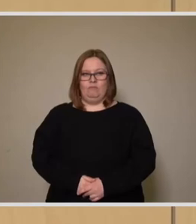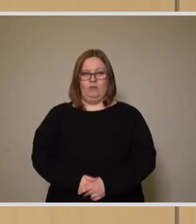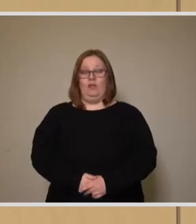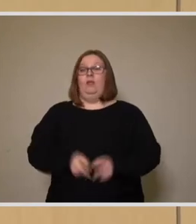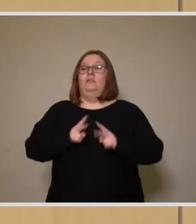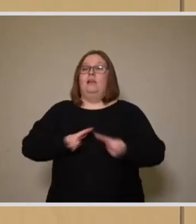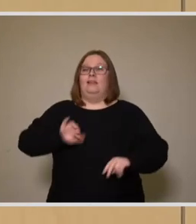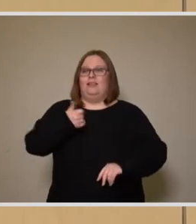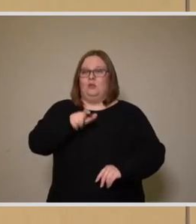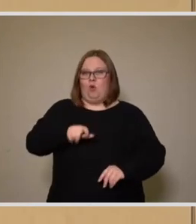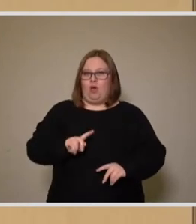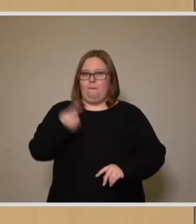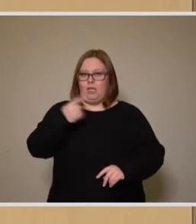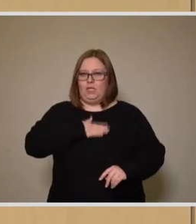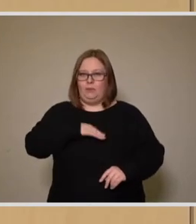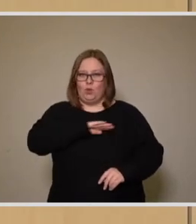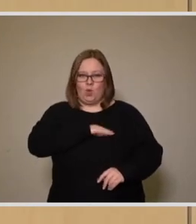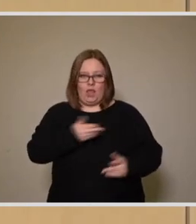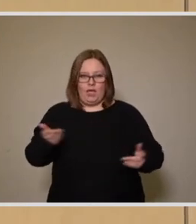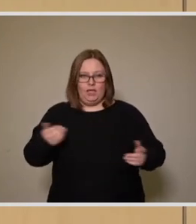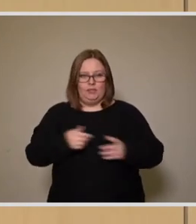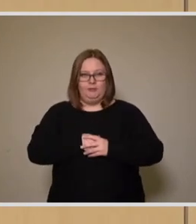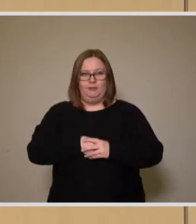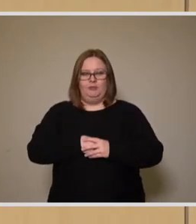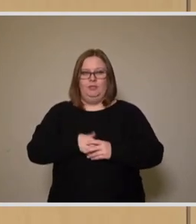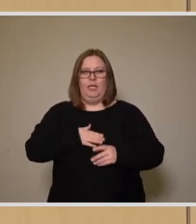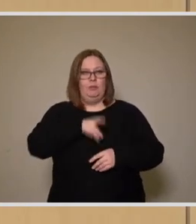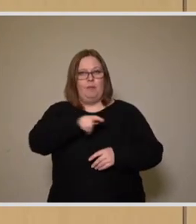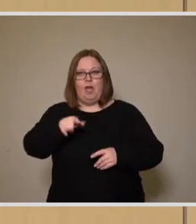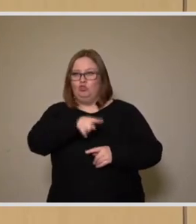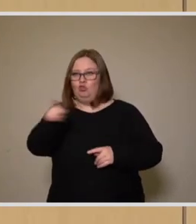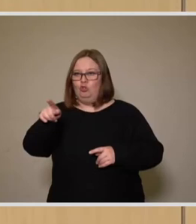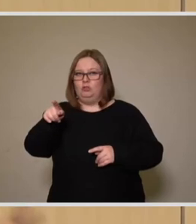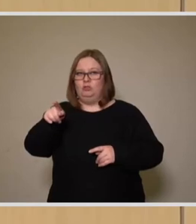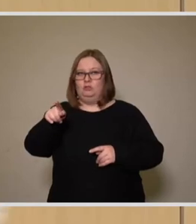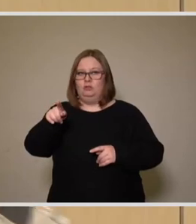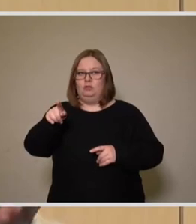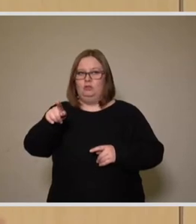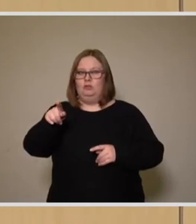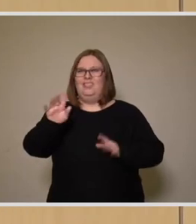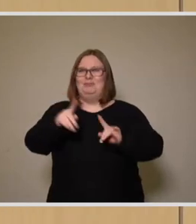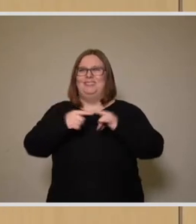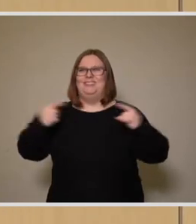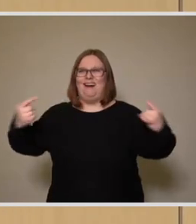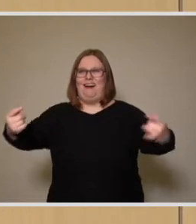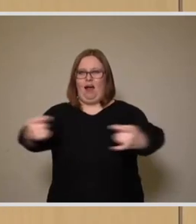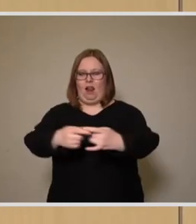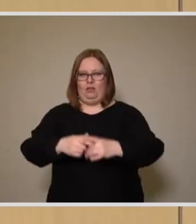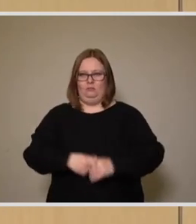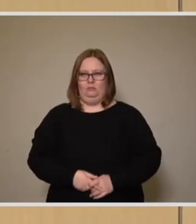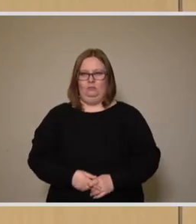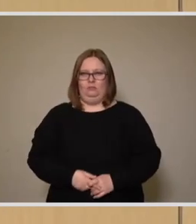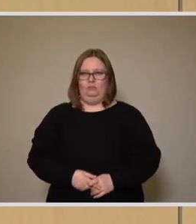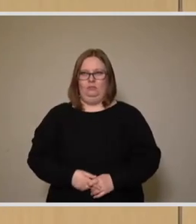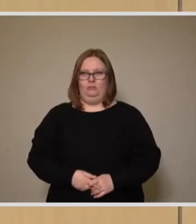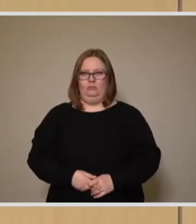Sehr geehrter Erster Bürgermeister, liebe Kolleginnen und Kollegen, liebe Menschen in der Tribüne, im Saal und